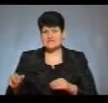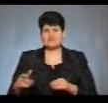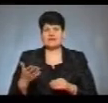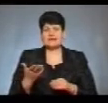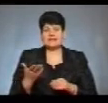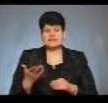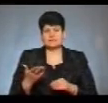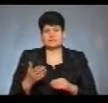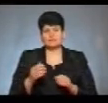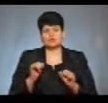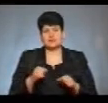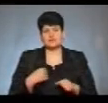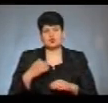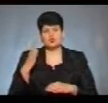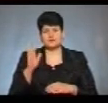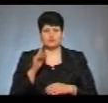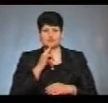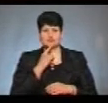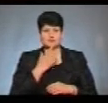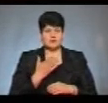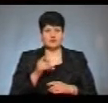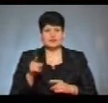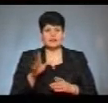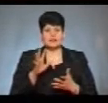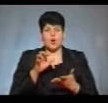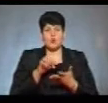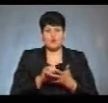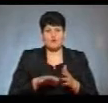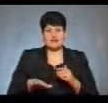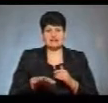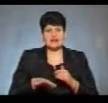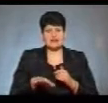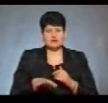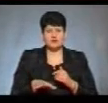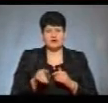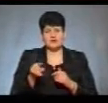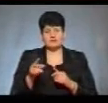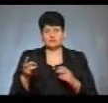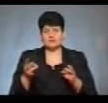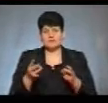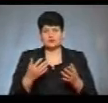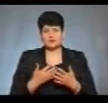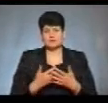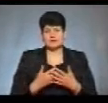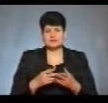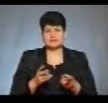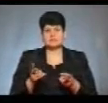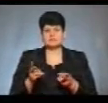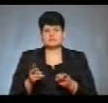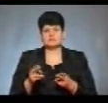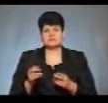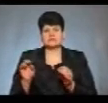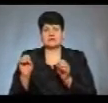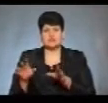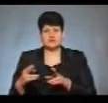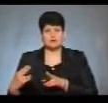яких ну, достатньо складна буде, тому що вони живуть на окупованих територіях, а так їм потрібно їх, скажімо, залишити, приїхати